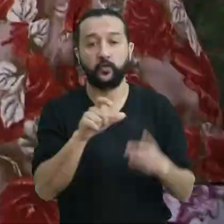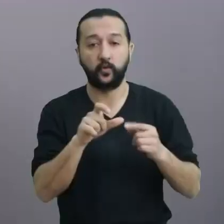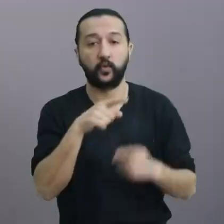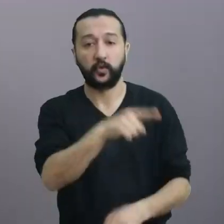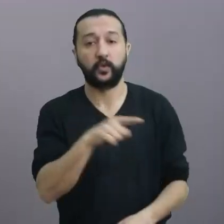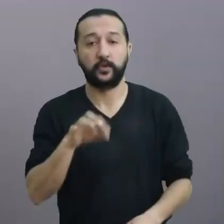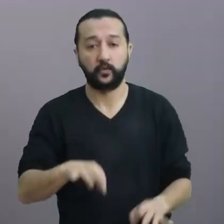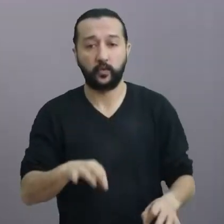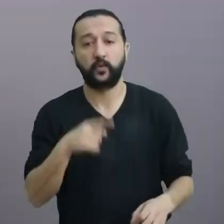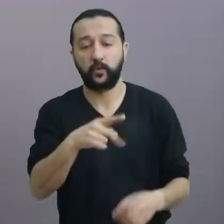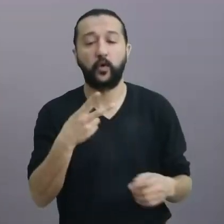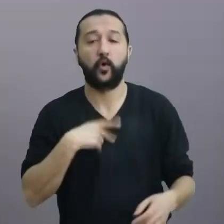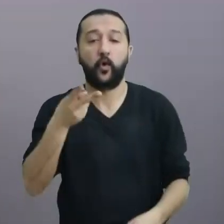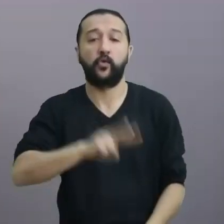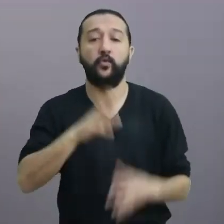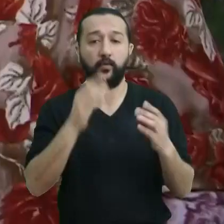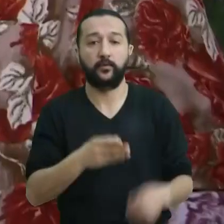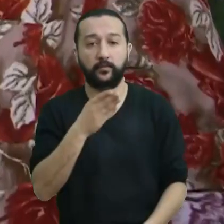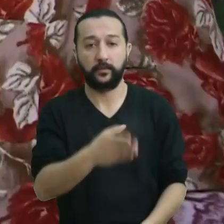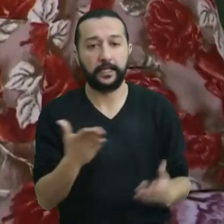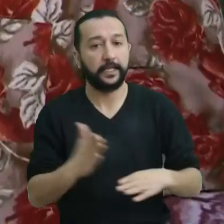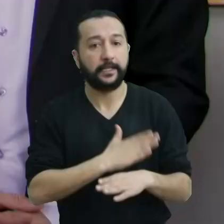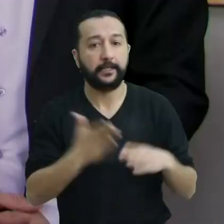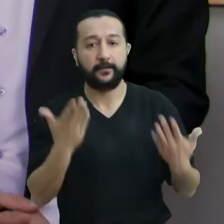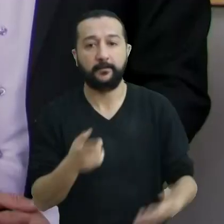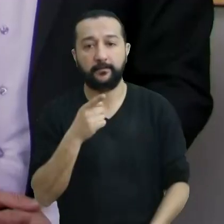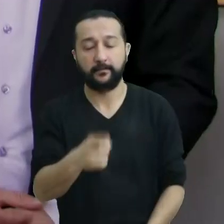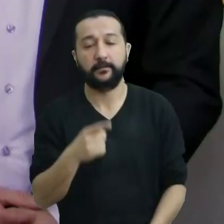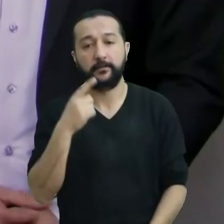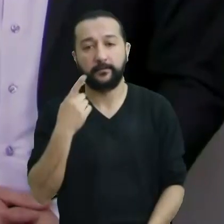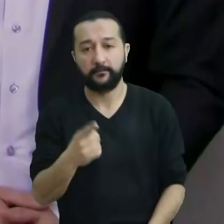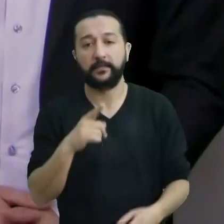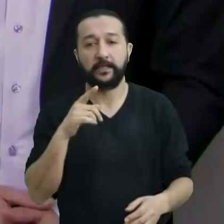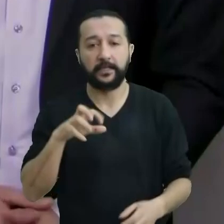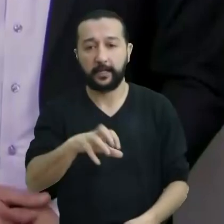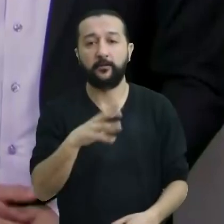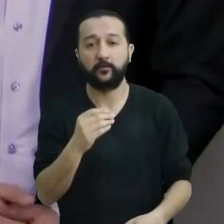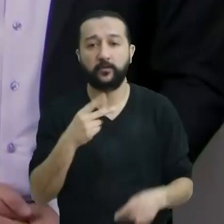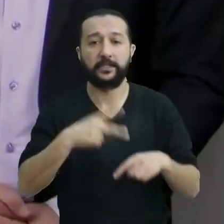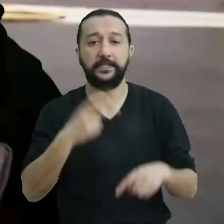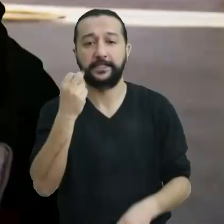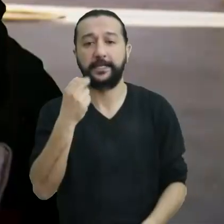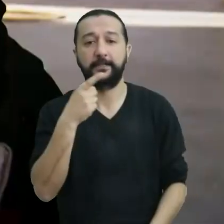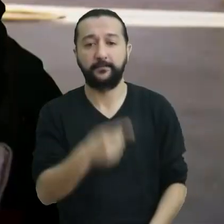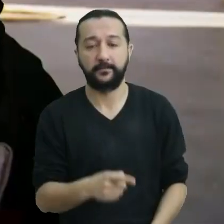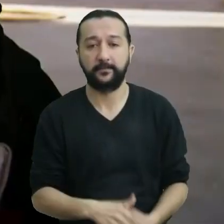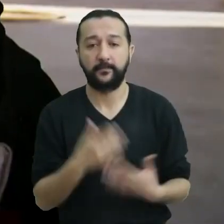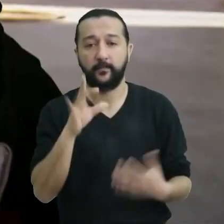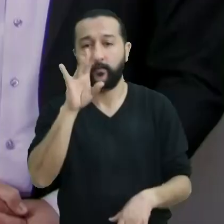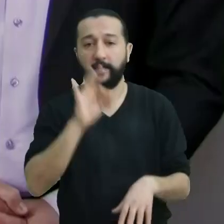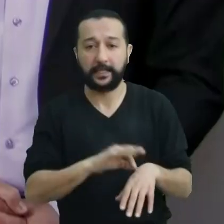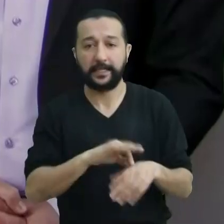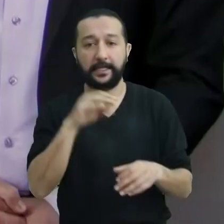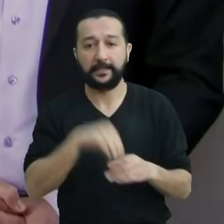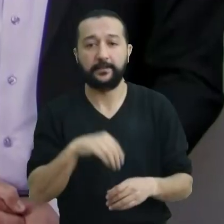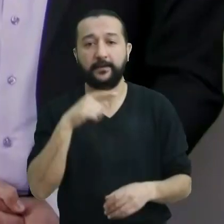Şükrü Efendi şu anda ruhunu teslim ediyor. Aa, niye? Ya Başak'cığım, Tarantula çok zehirliymiş. 15